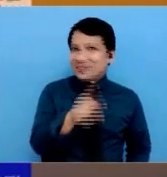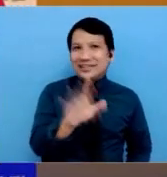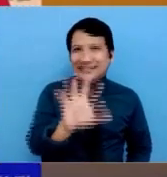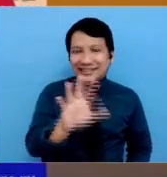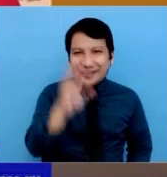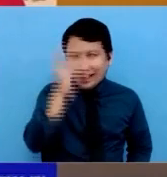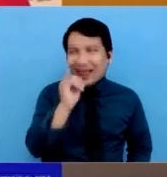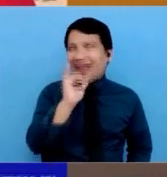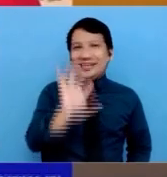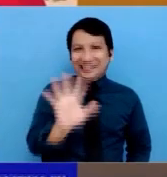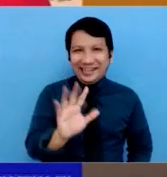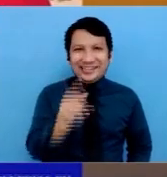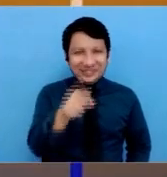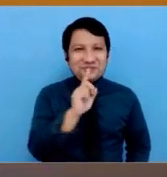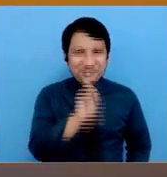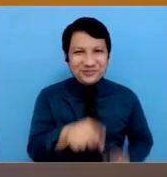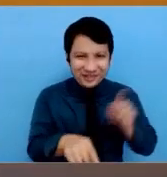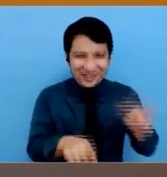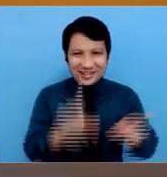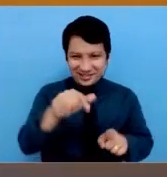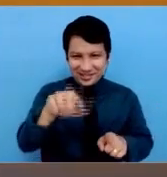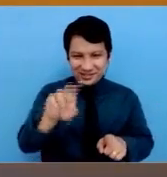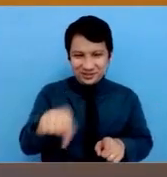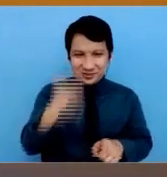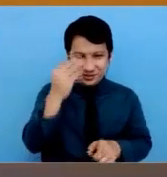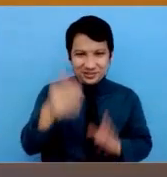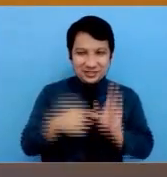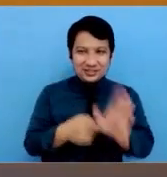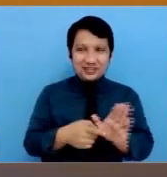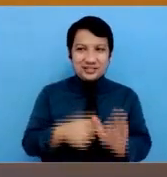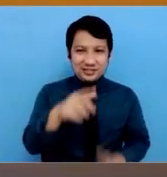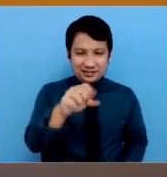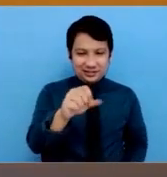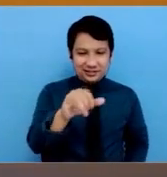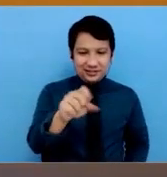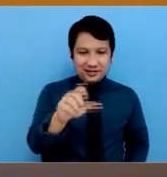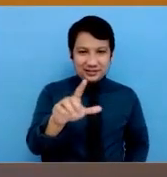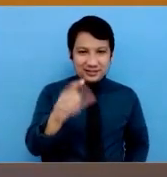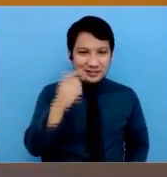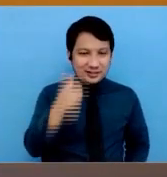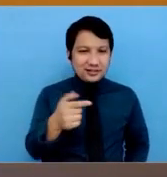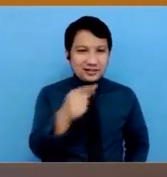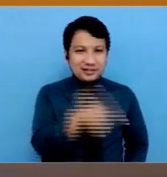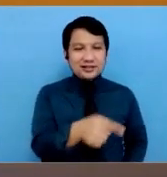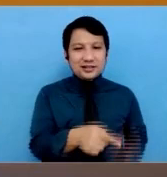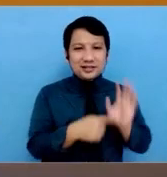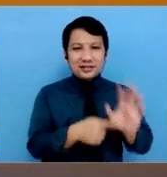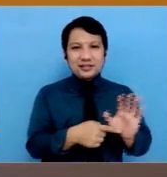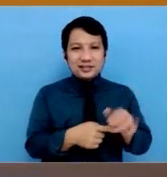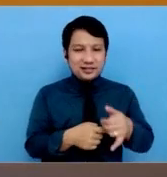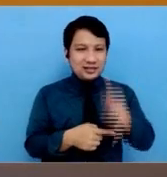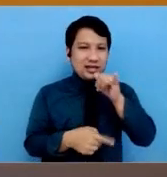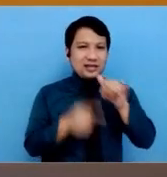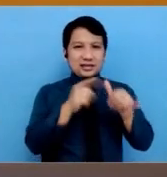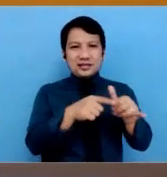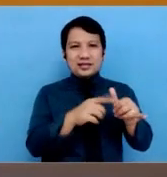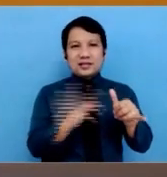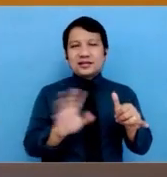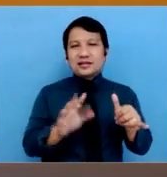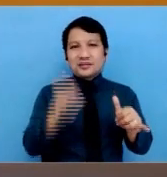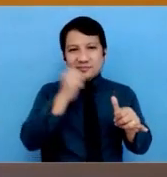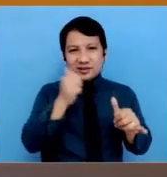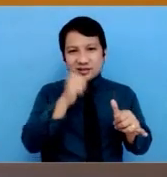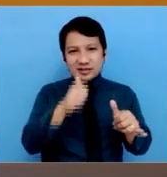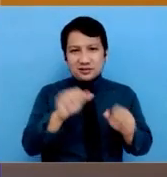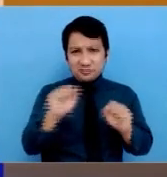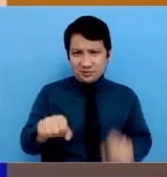ang LGBTQ member at social media star na si Sasa Girl. Sinabi mismo ng liquor company na hindi lang girl ang may K